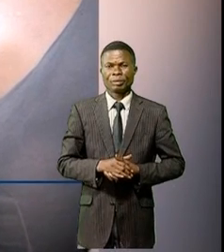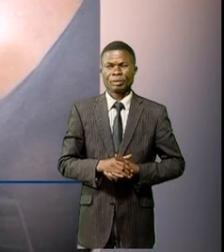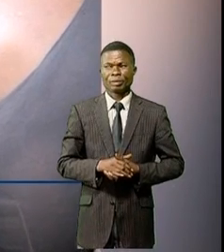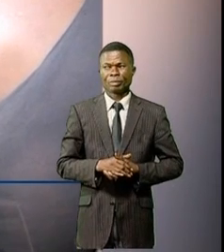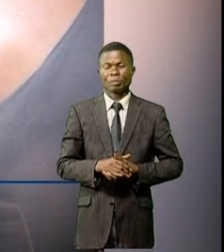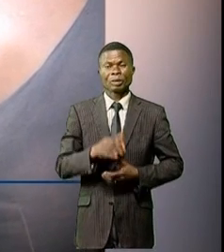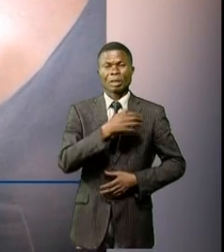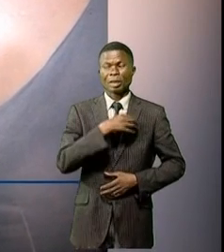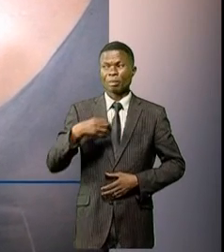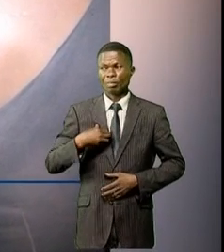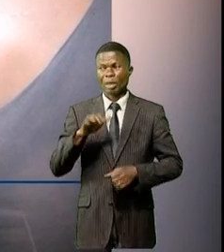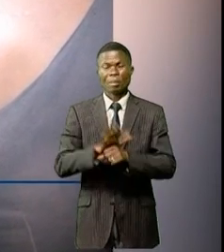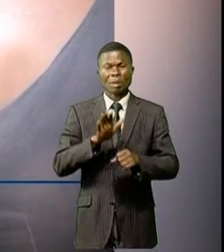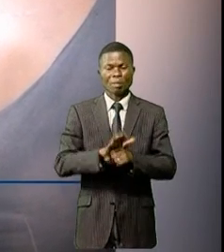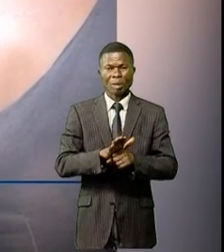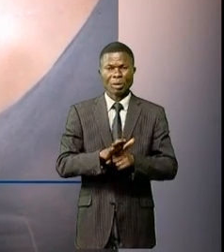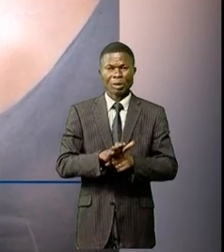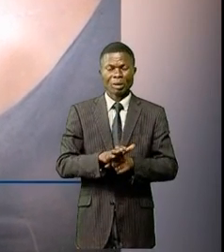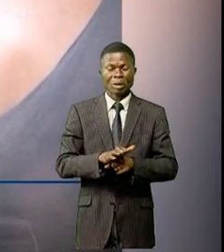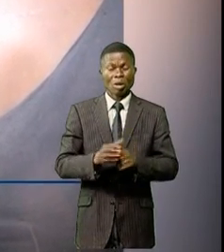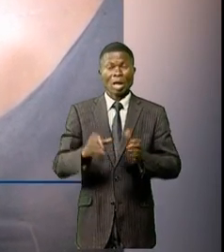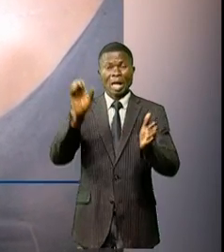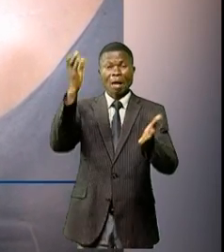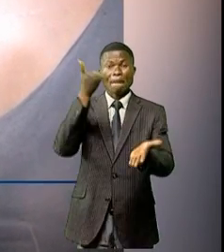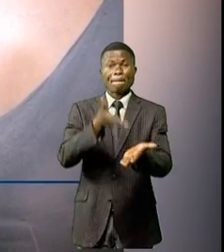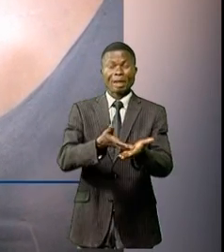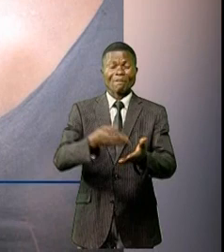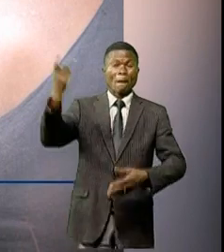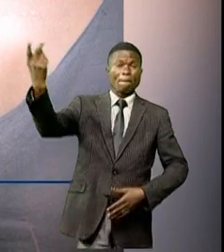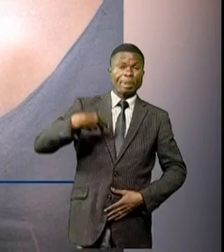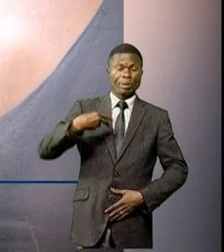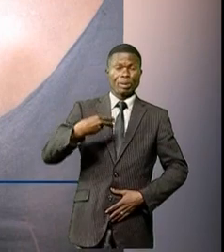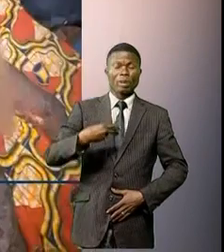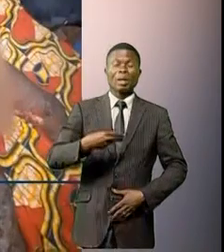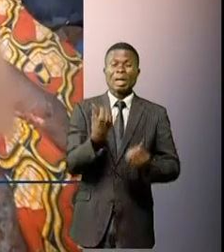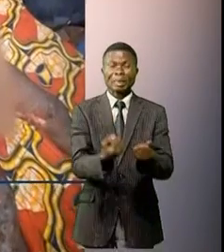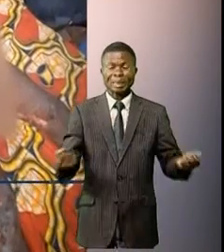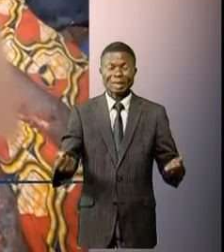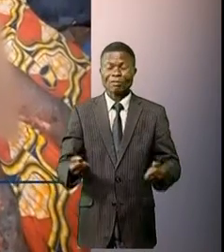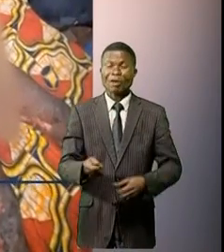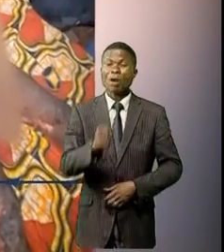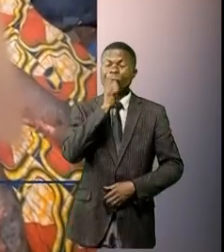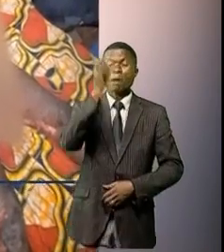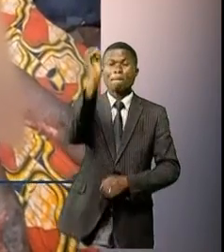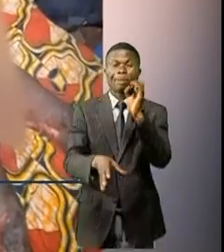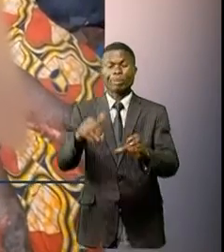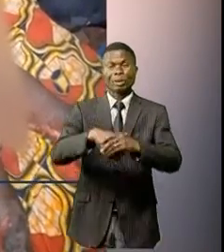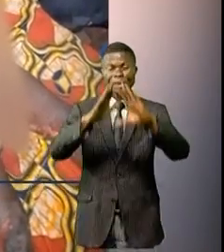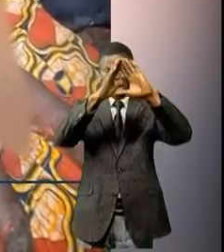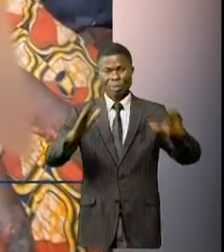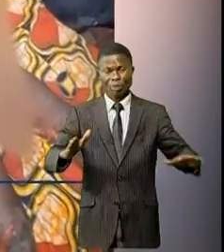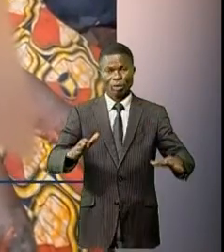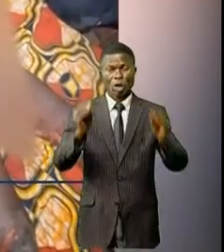Des femmes avec des impacts de balles sur les corps. Des enfants brûlés dans l'incendie de leur maison. Le bilan